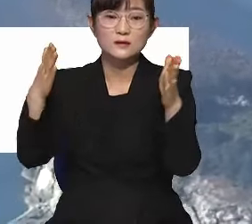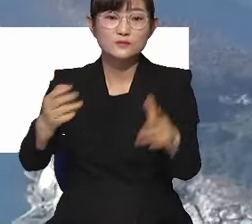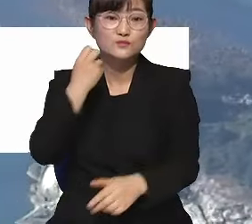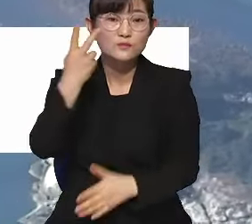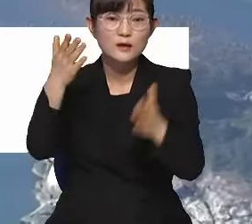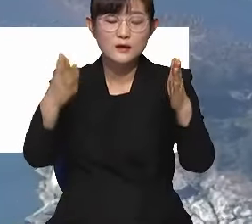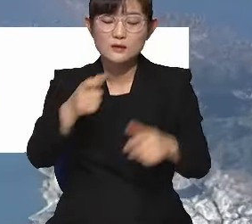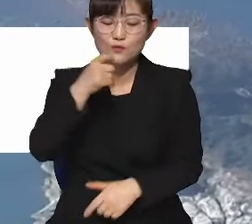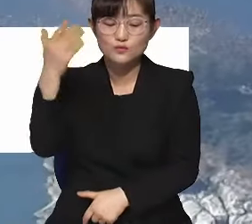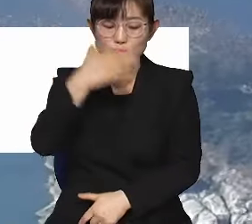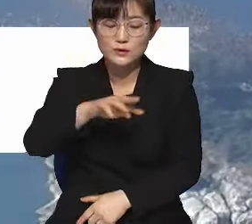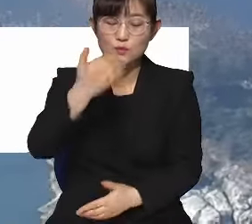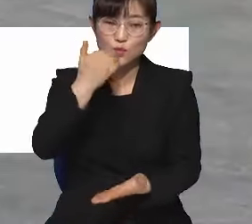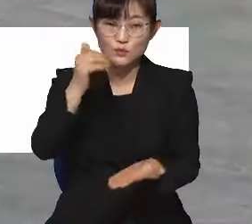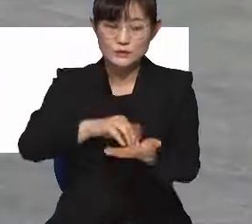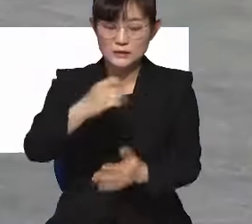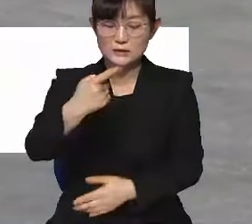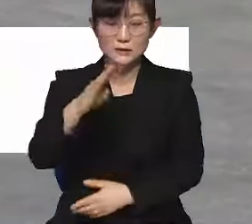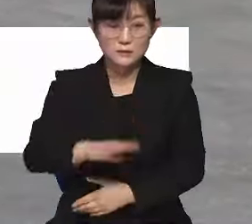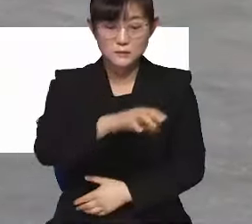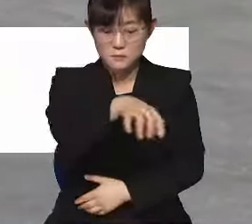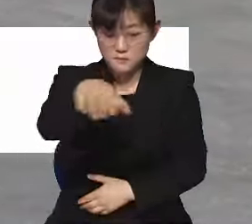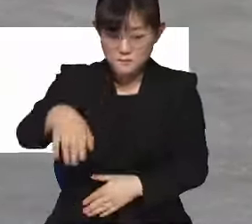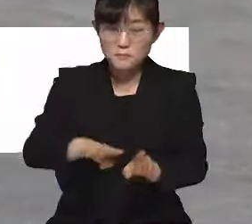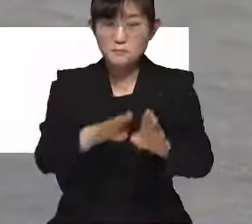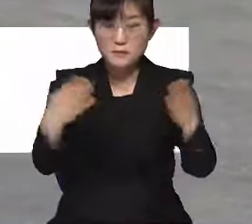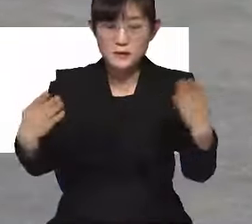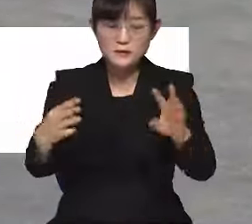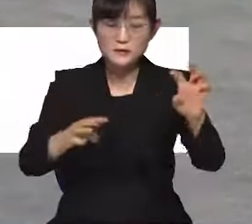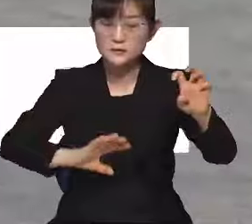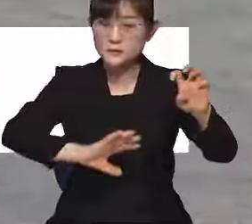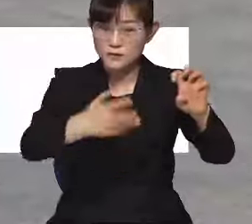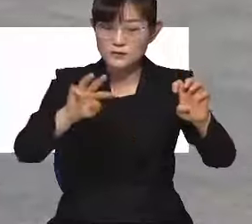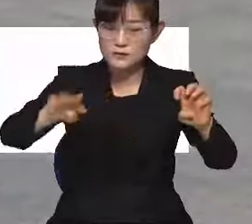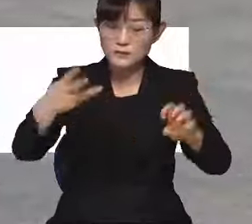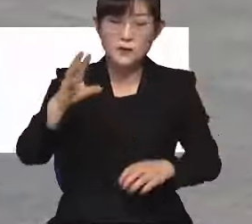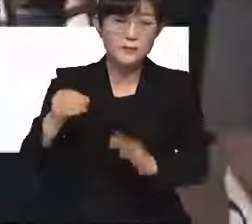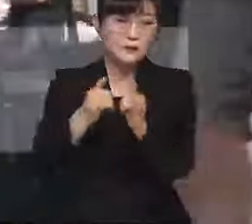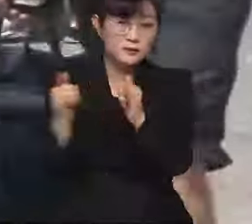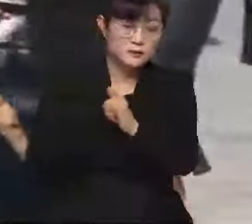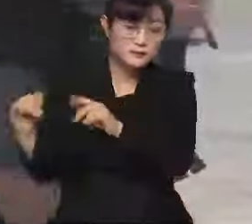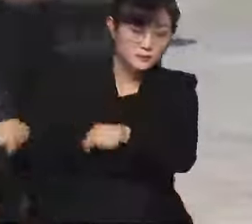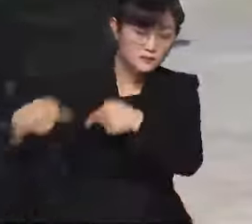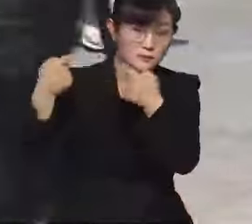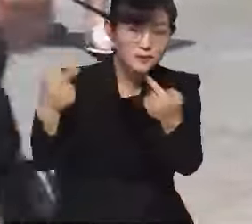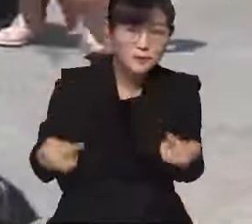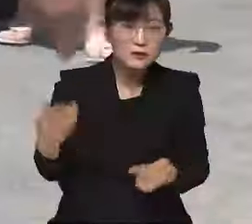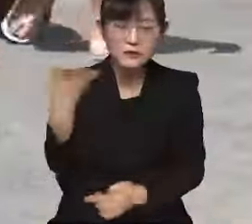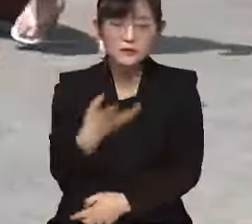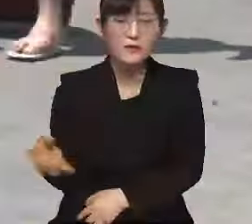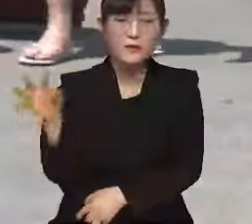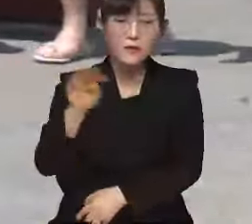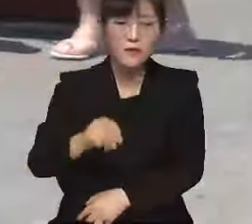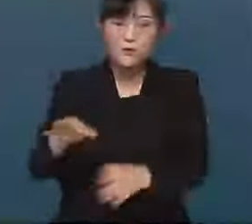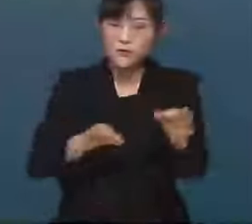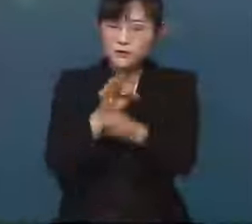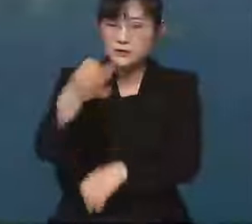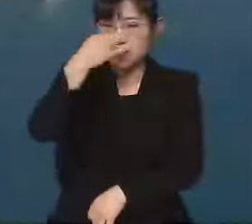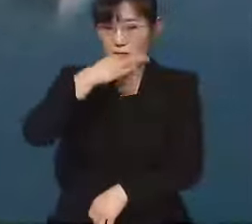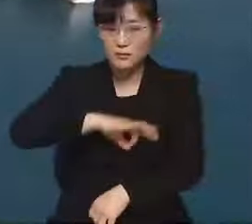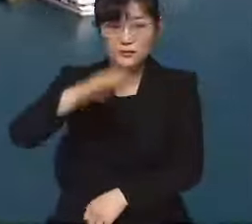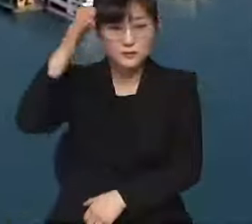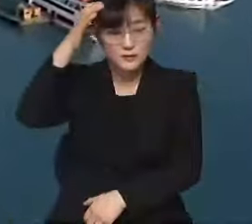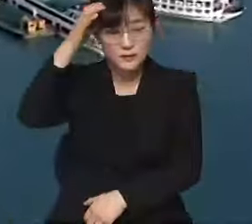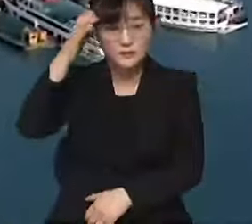돌산읍 진모지구와 섬 일원에서 열리며 30개국에서 300만 명의 관람객이 참가해 4천억 원이 넘는 경제적 파급